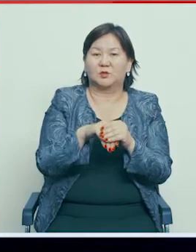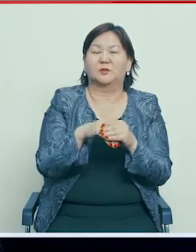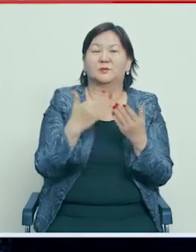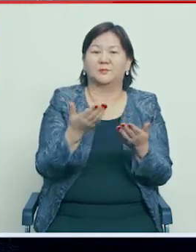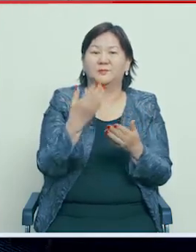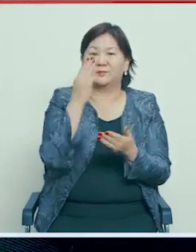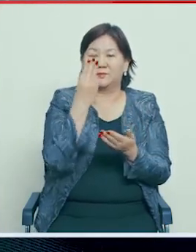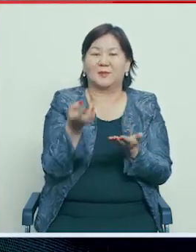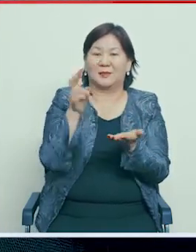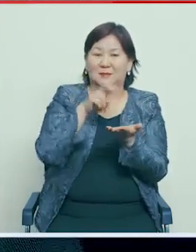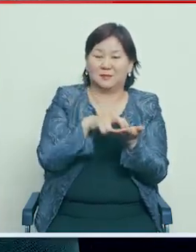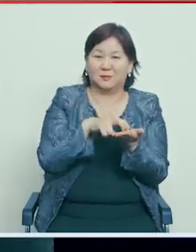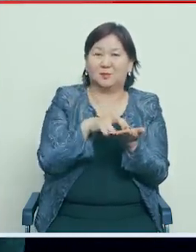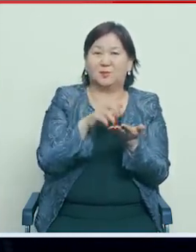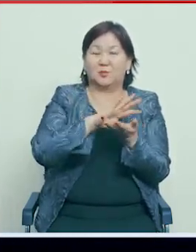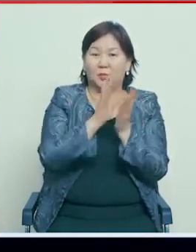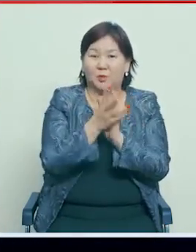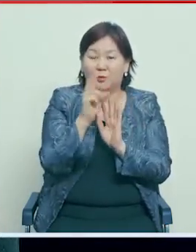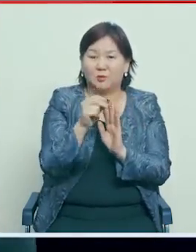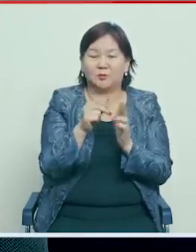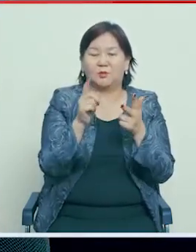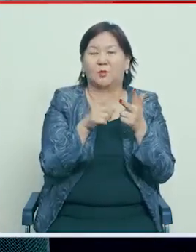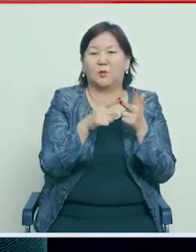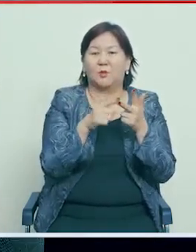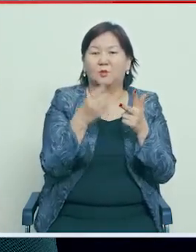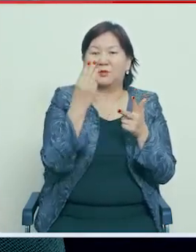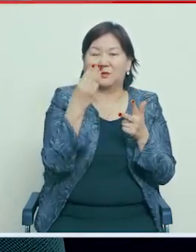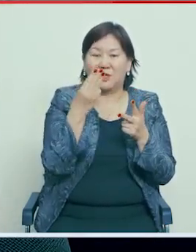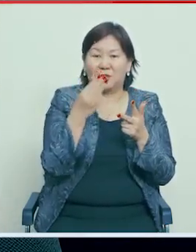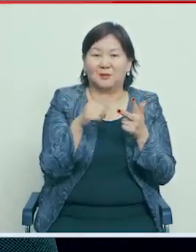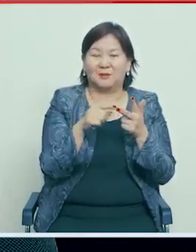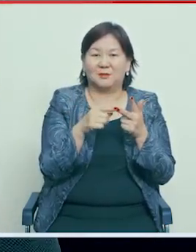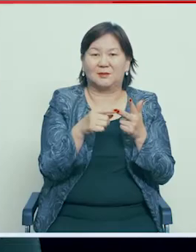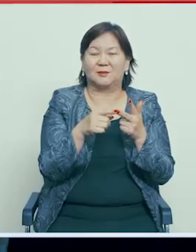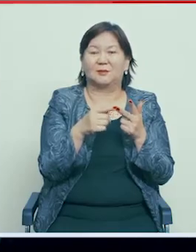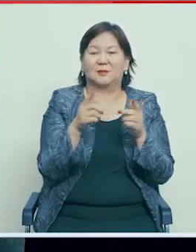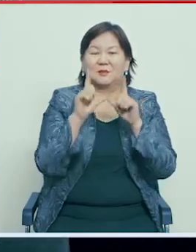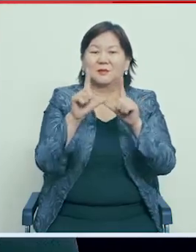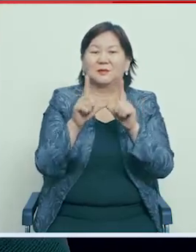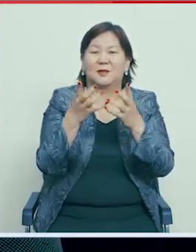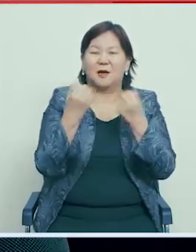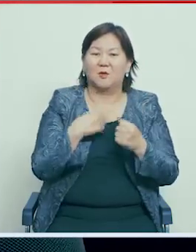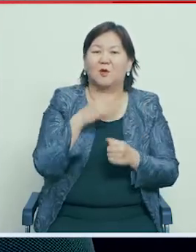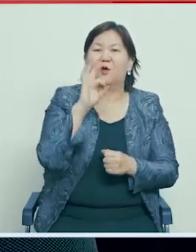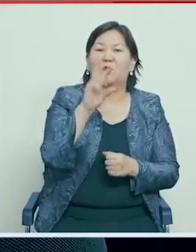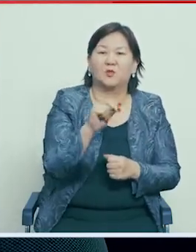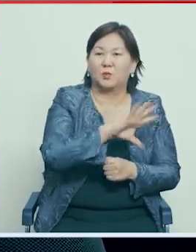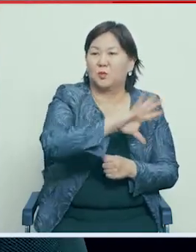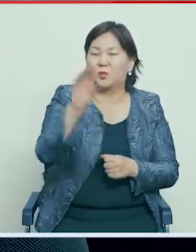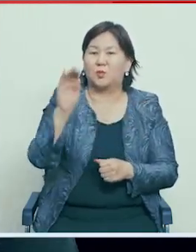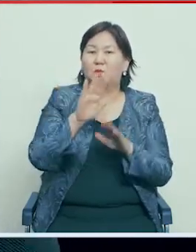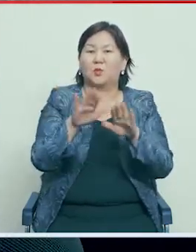Ингээд би шалгалтаа тэнцсэн боловч 3 дахь шалгалтын дээрээ би нөгөө гэрчлэгээ авах гээд ингээ очисон чи бүх